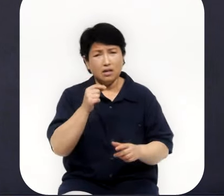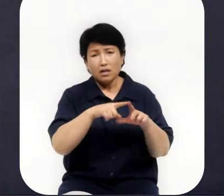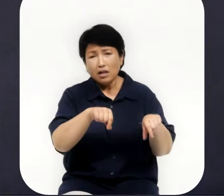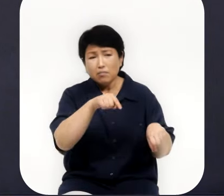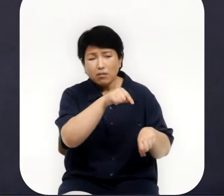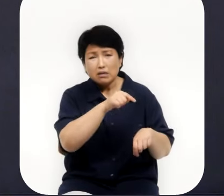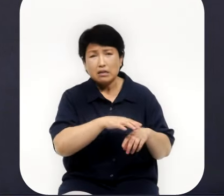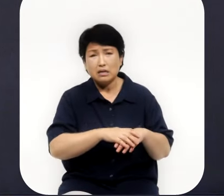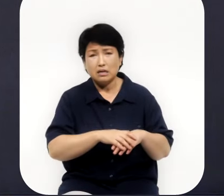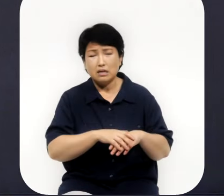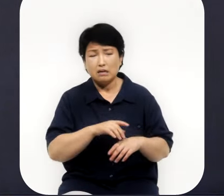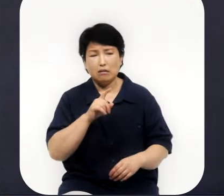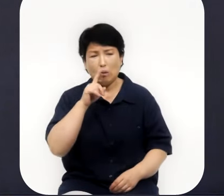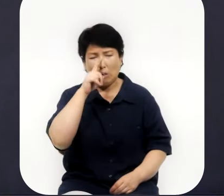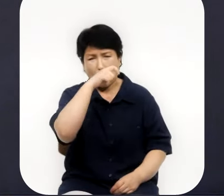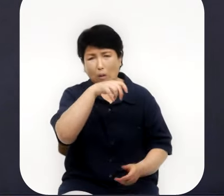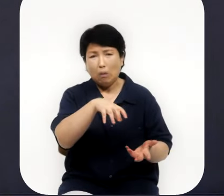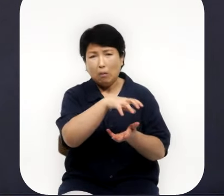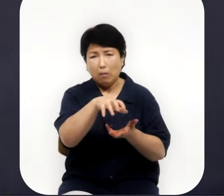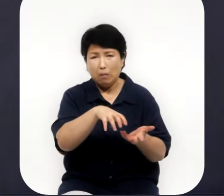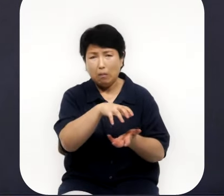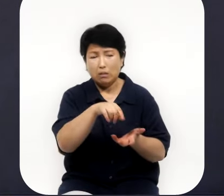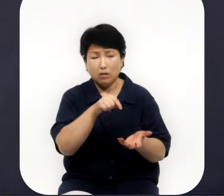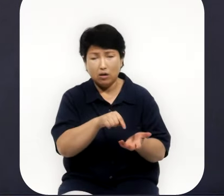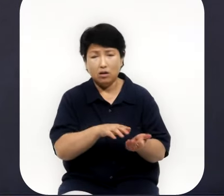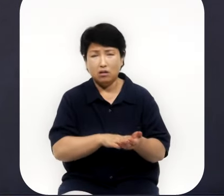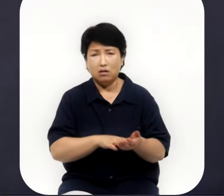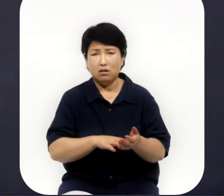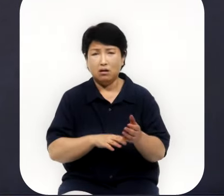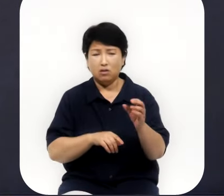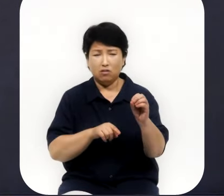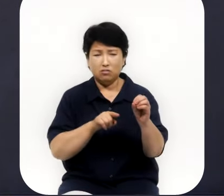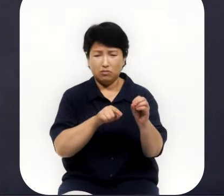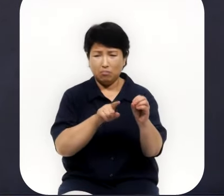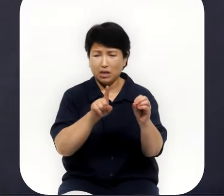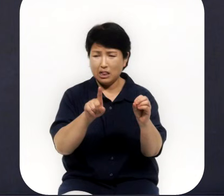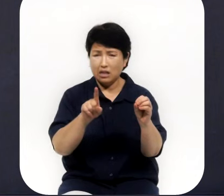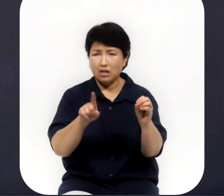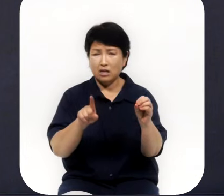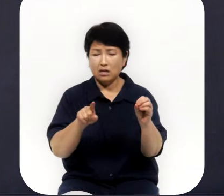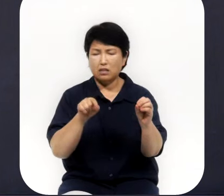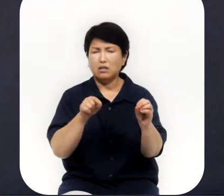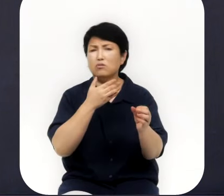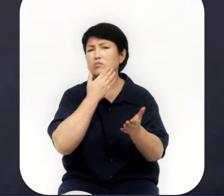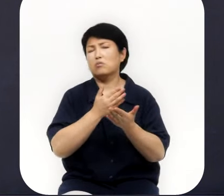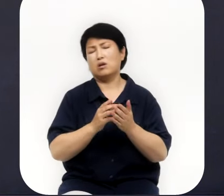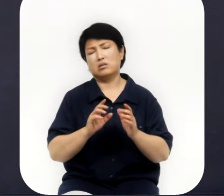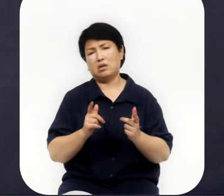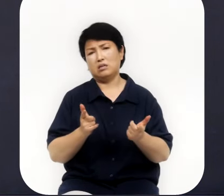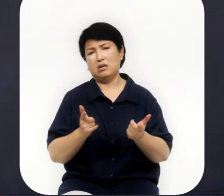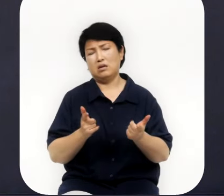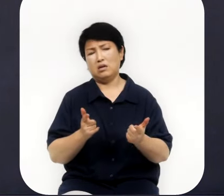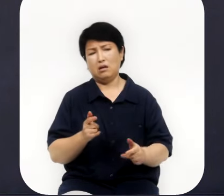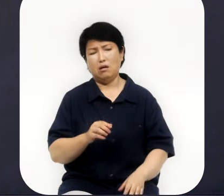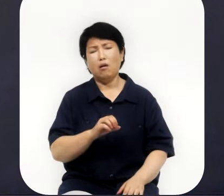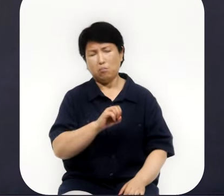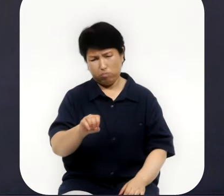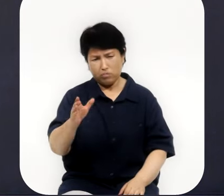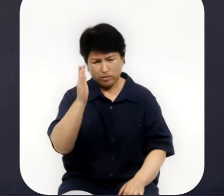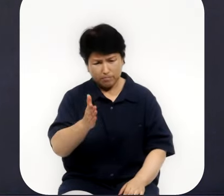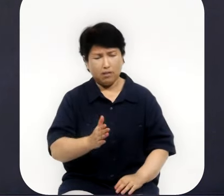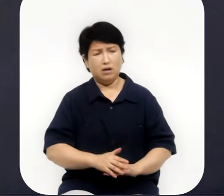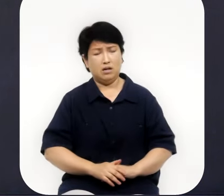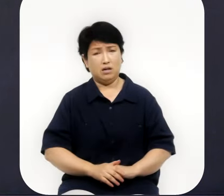오염수가 기준치 이하든 이상이든 그것이 중요한 게 아니라 가능하면